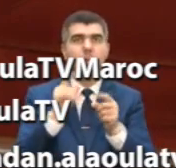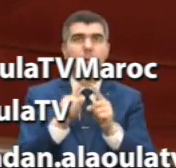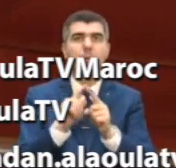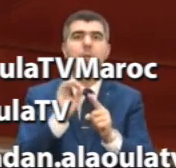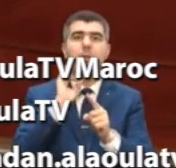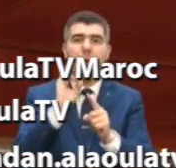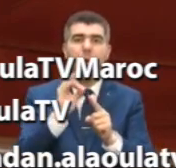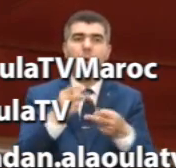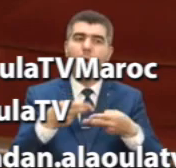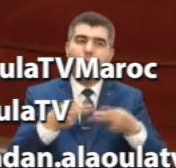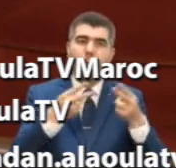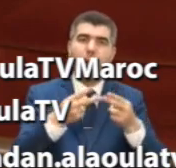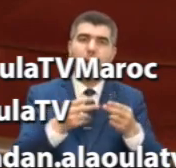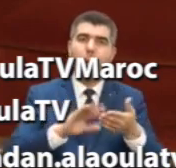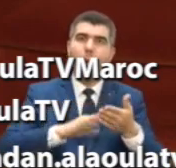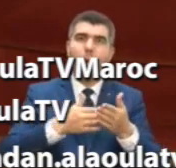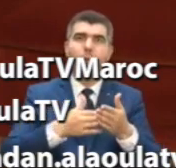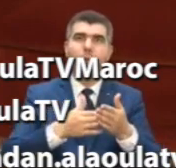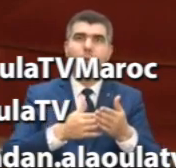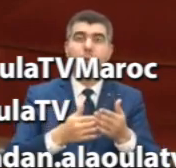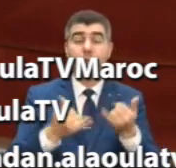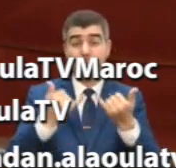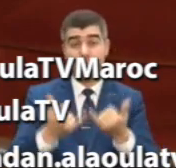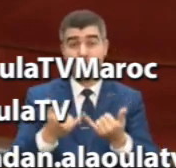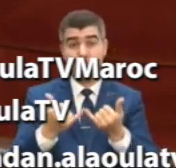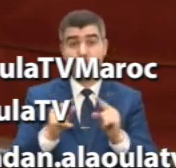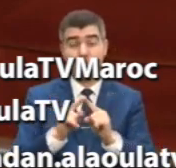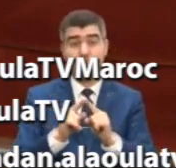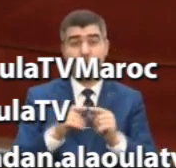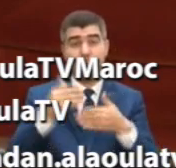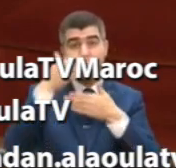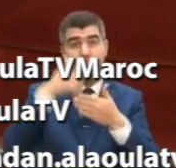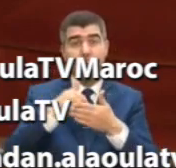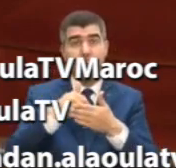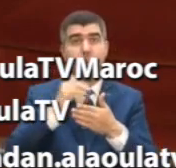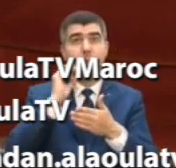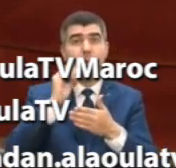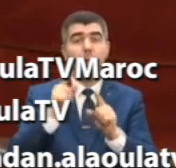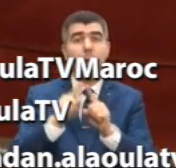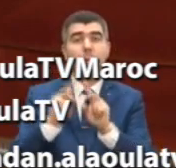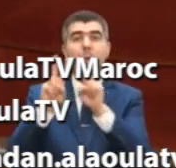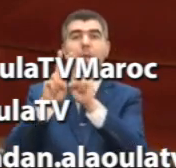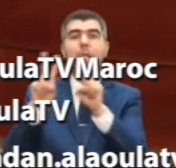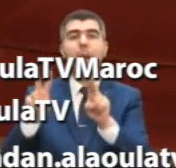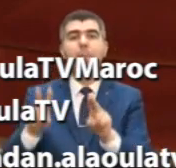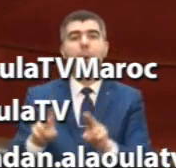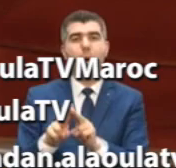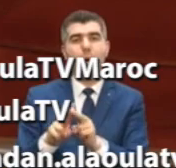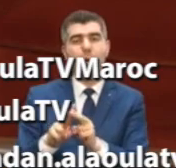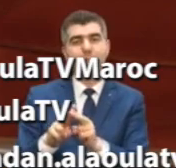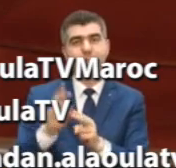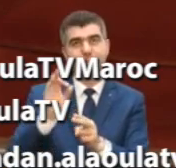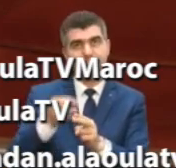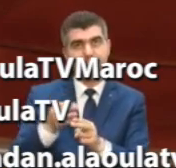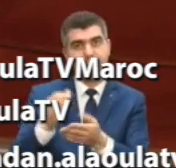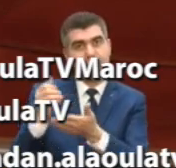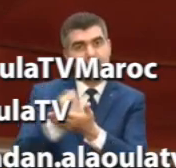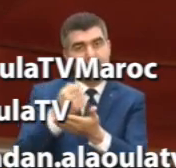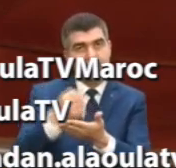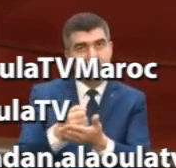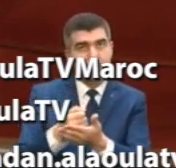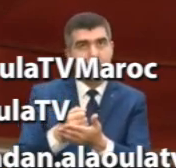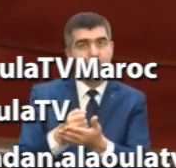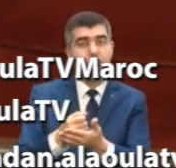غنتحملوها وغنديروها بالآليات ديالها، لكن الخيار الآن القائم هو الكفاءة، وحنا كنشتغلوا الآن على هذا.